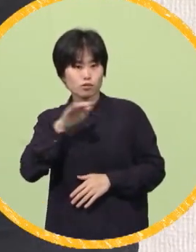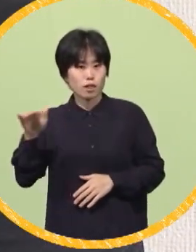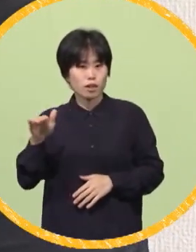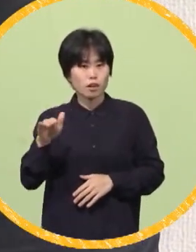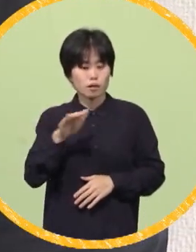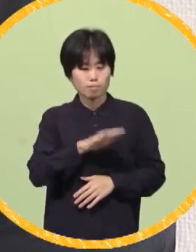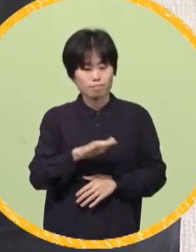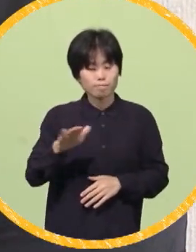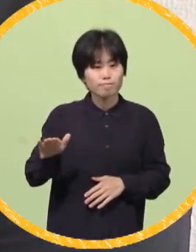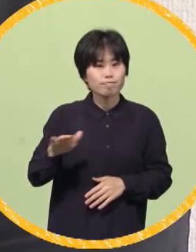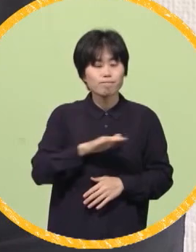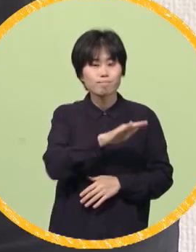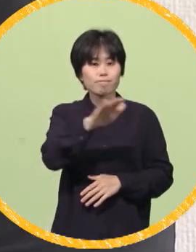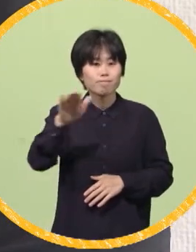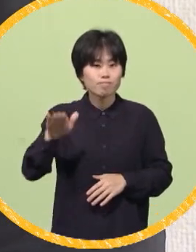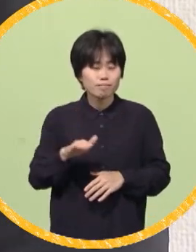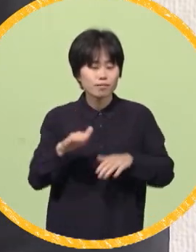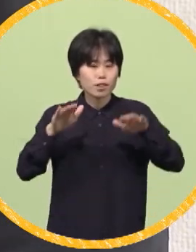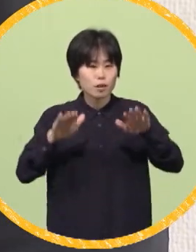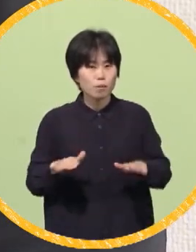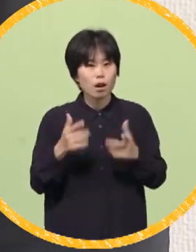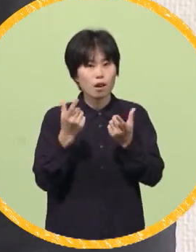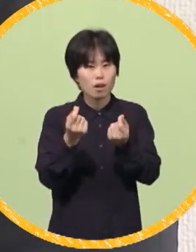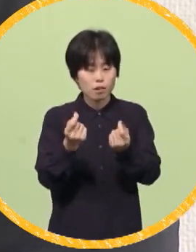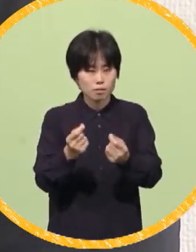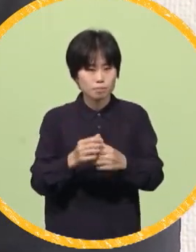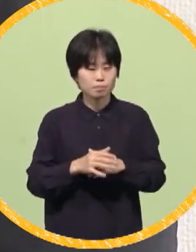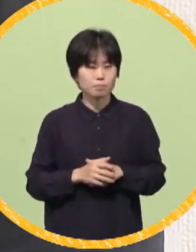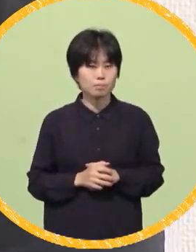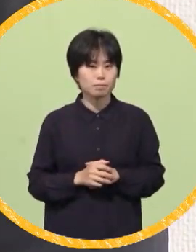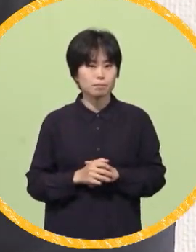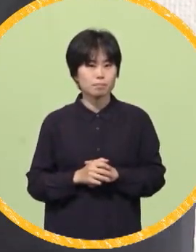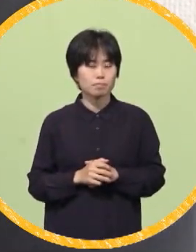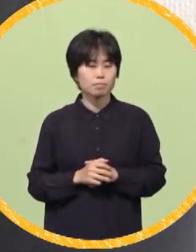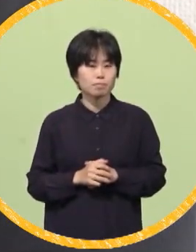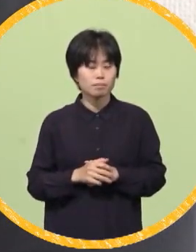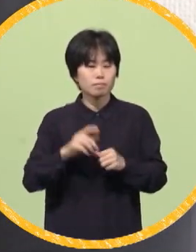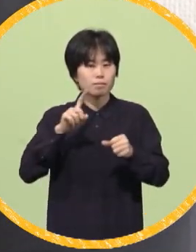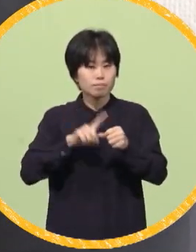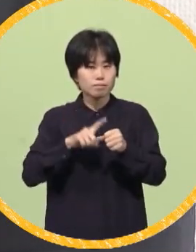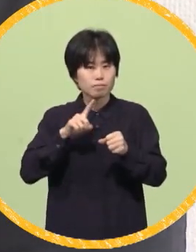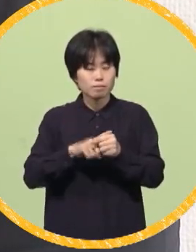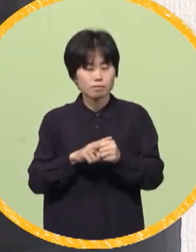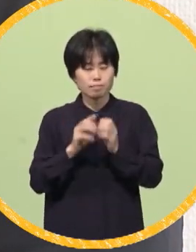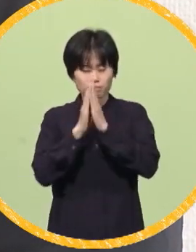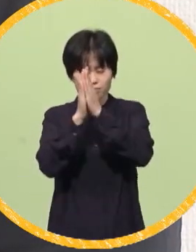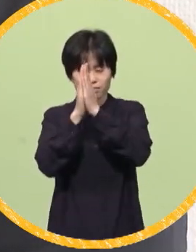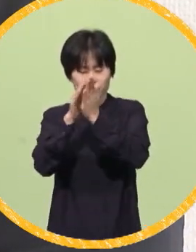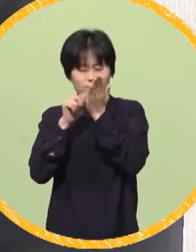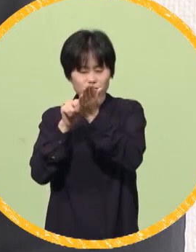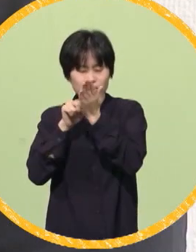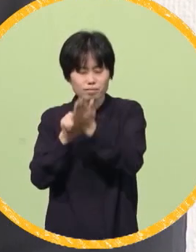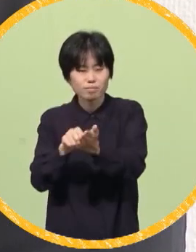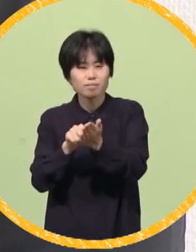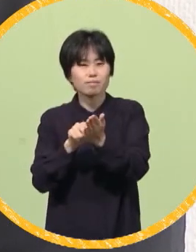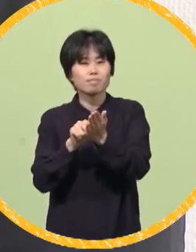事者にとっては今ですよね、やっぱりね。そのためには依頼や陳情ってい